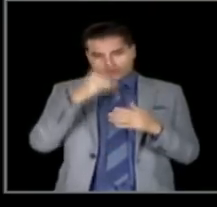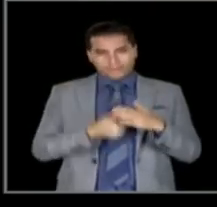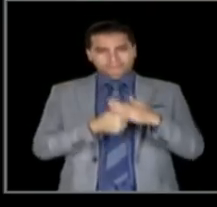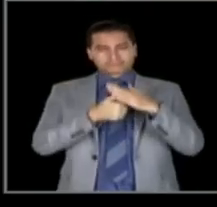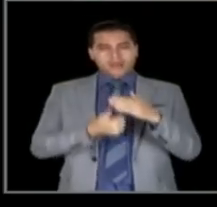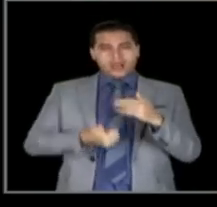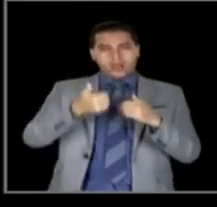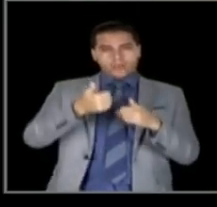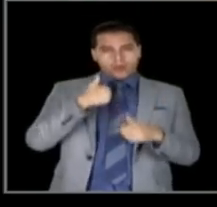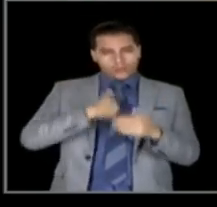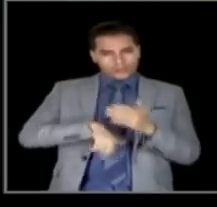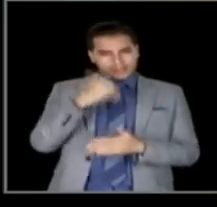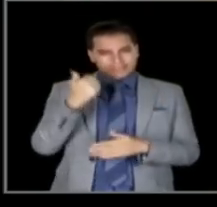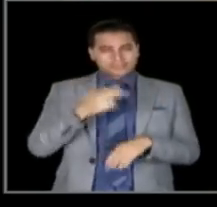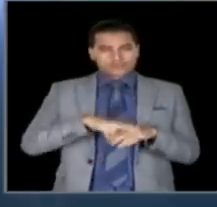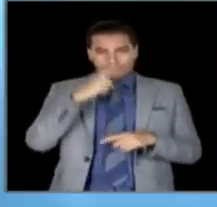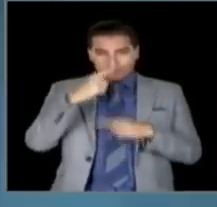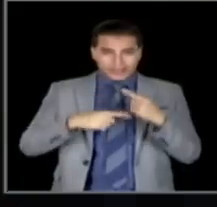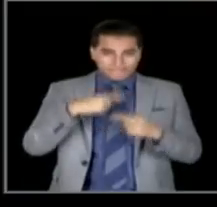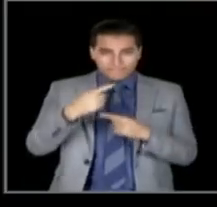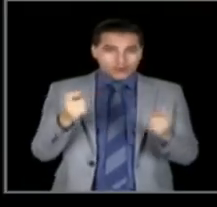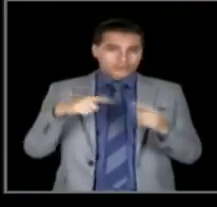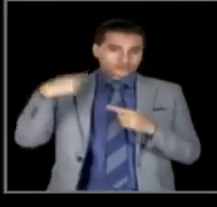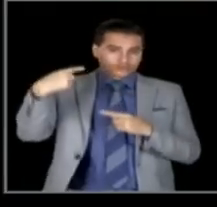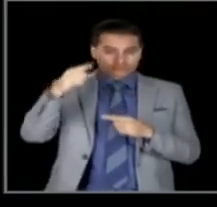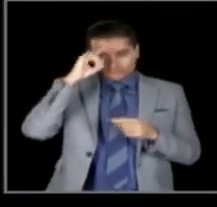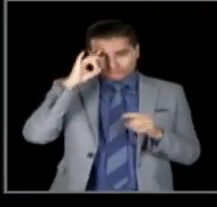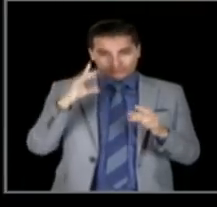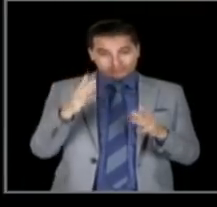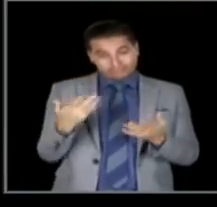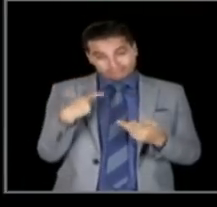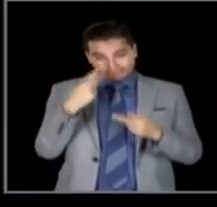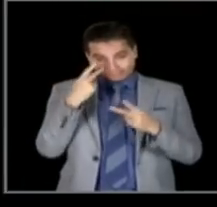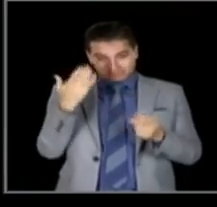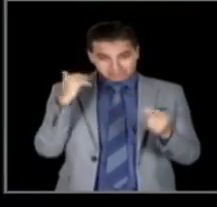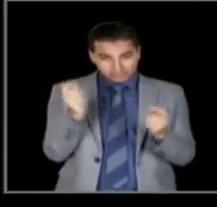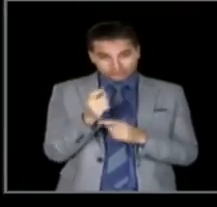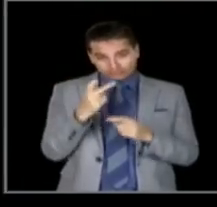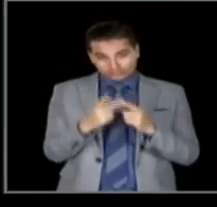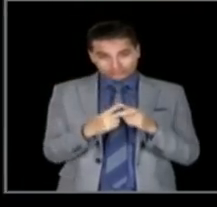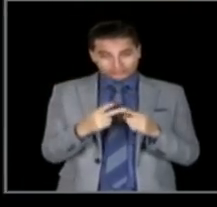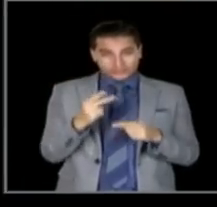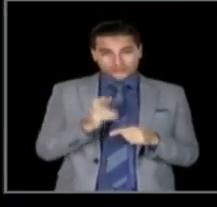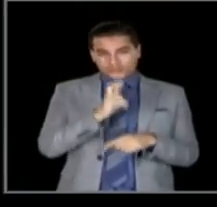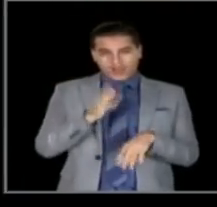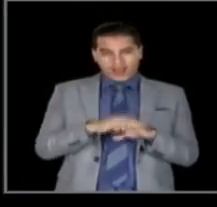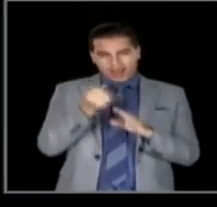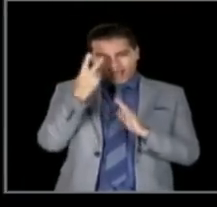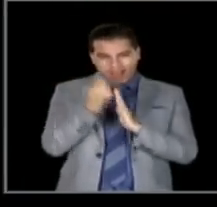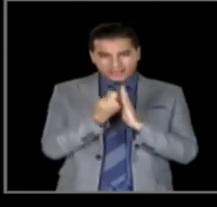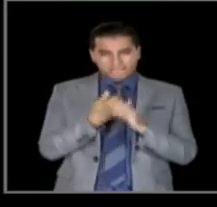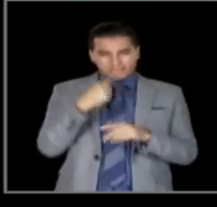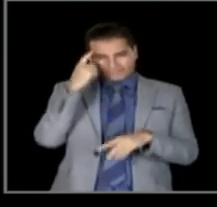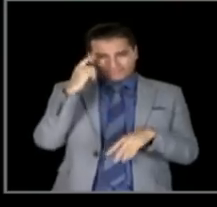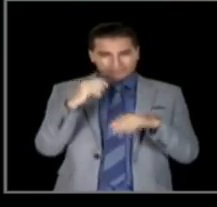دفعه قويه ان احنا نكمل في الماتشات اللي جايه ونوصل للنهائي. رغم فوزنا الماتشين اللي فاتوا حسينا ان احنا عندنا مشكله في اسئله الادب، فاستعدينا ان شاء الله بشكل